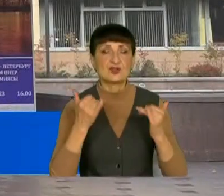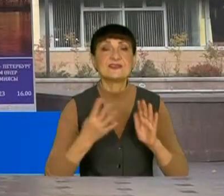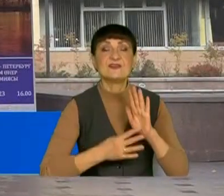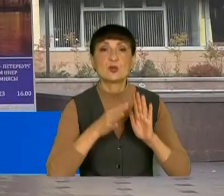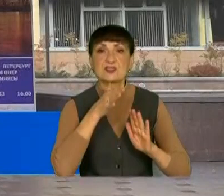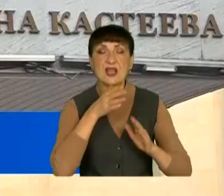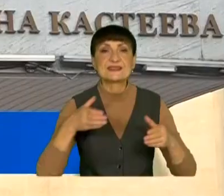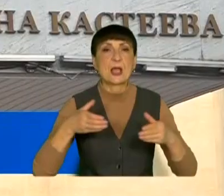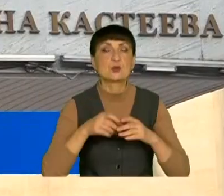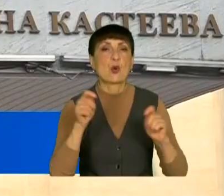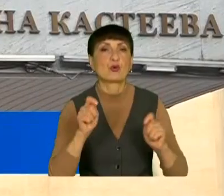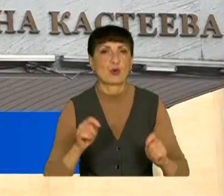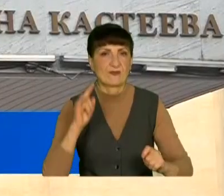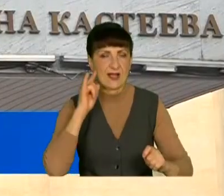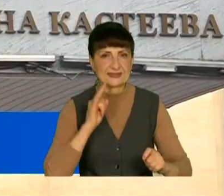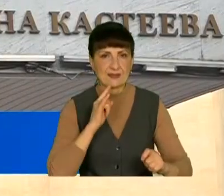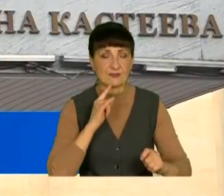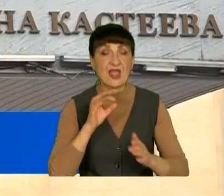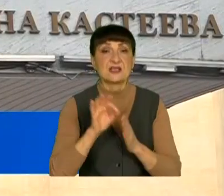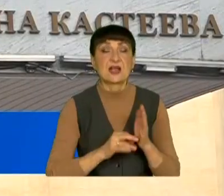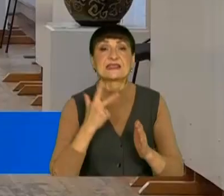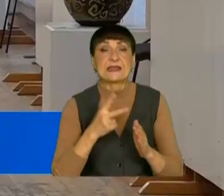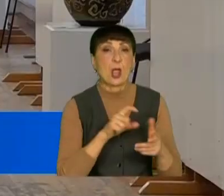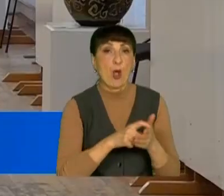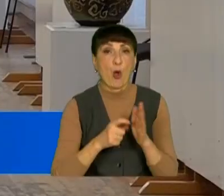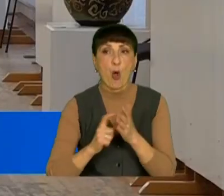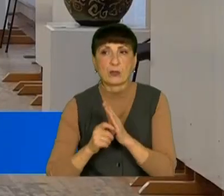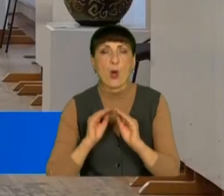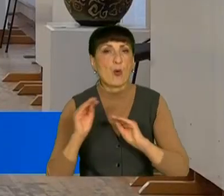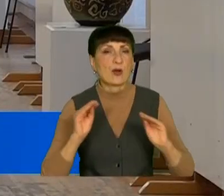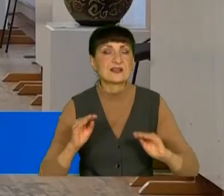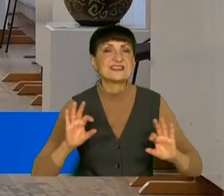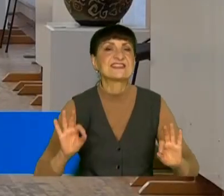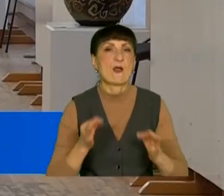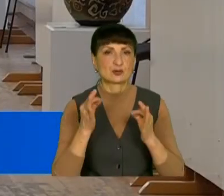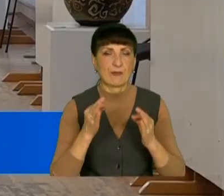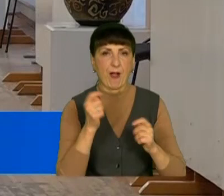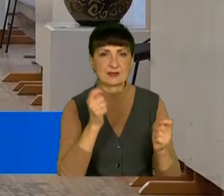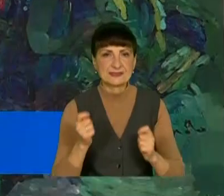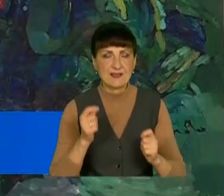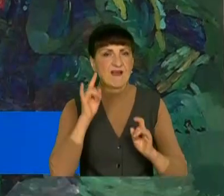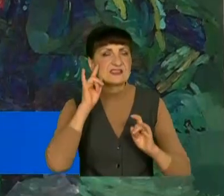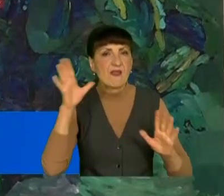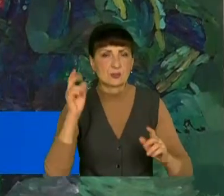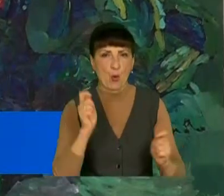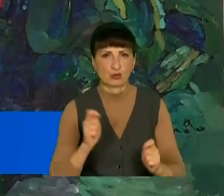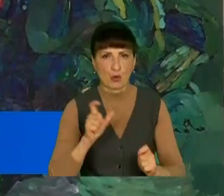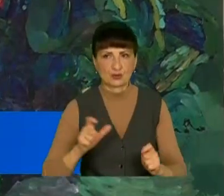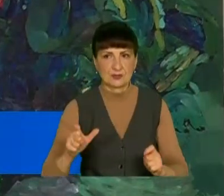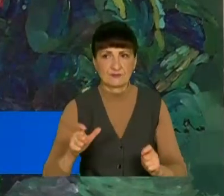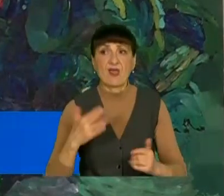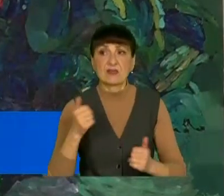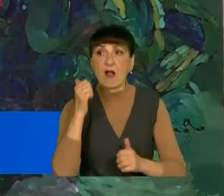90-летия Союза художников Казахстана. Сразу три холла здесь украсили свежими картинами выдающихся живописцев. В них